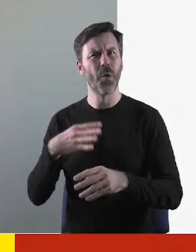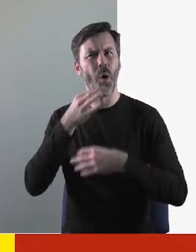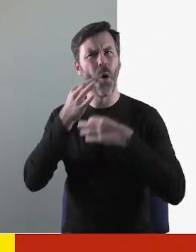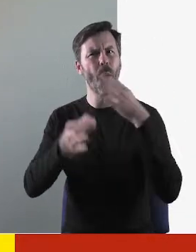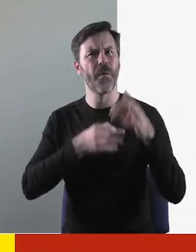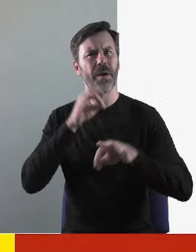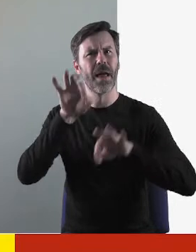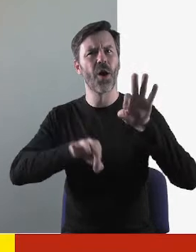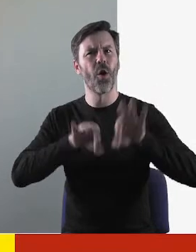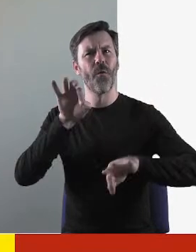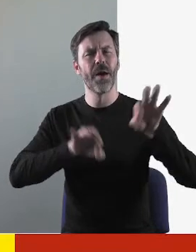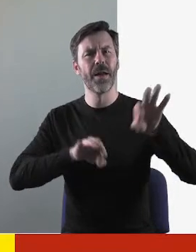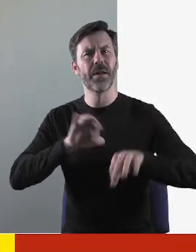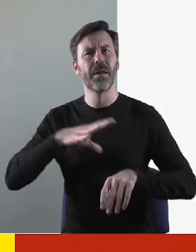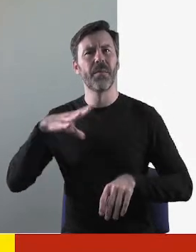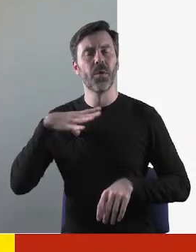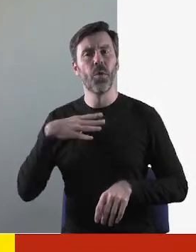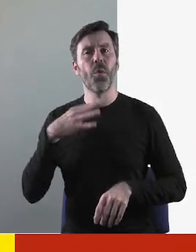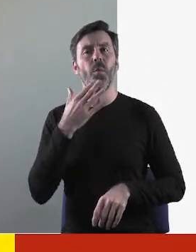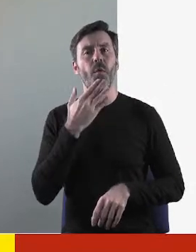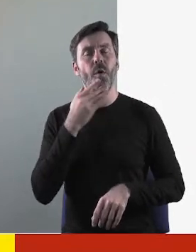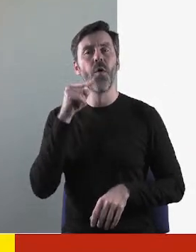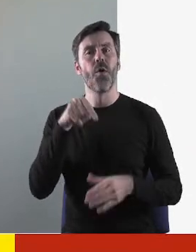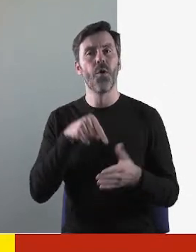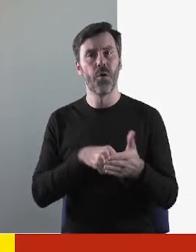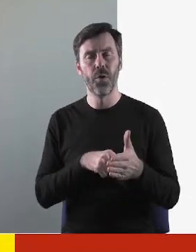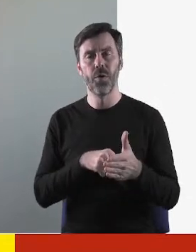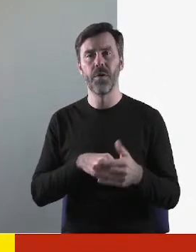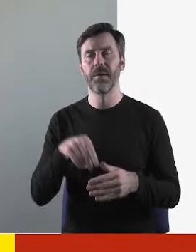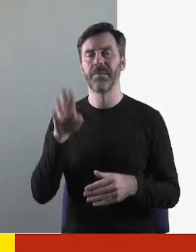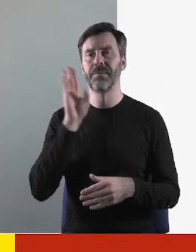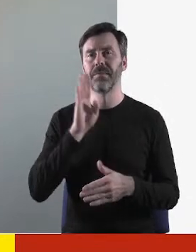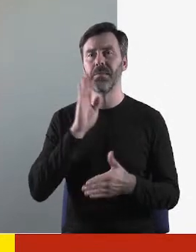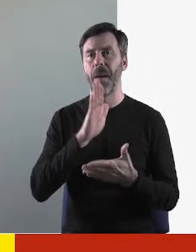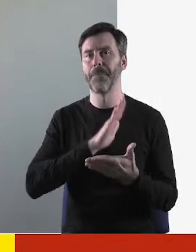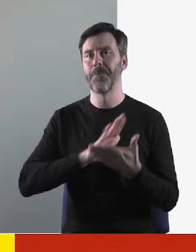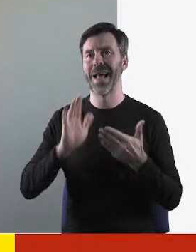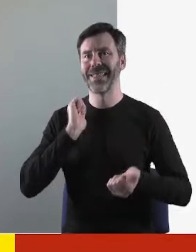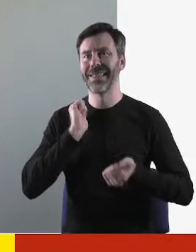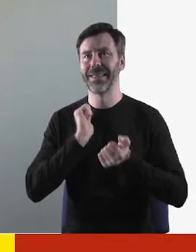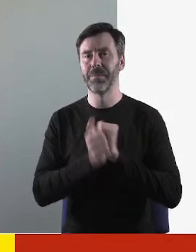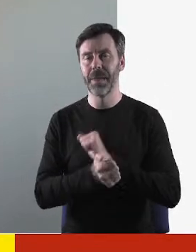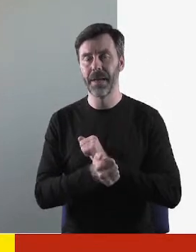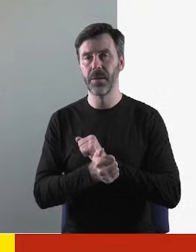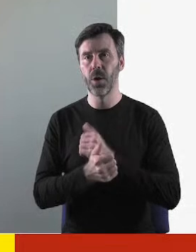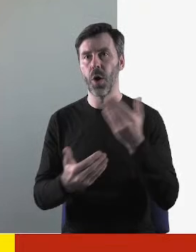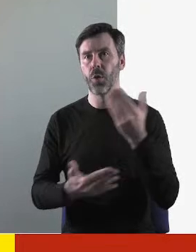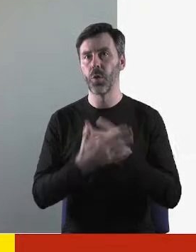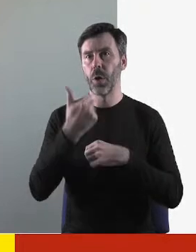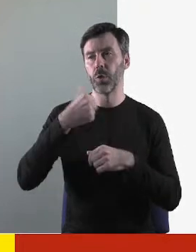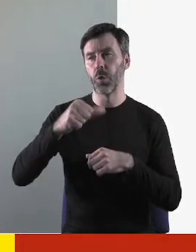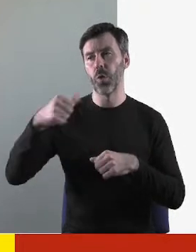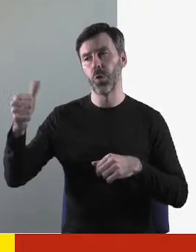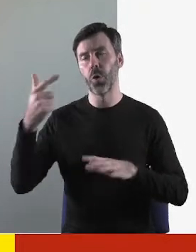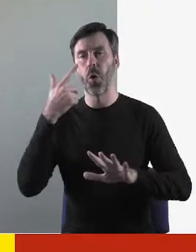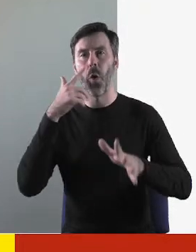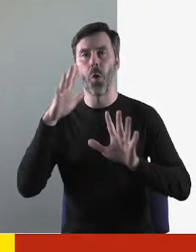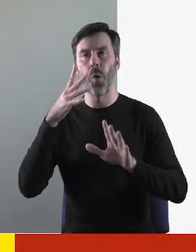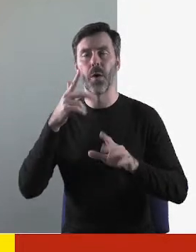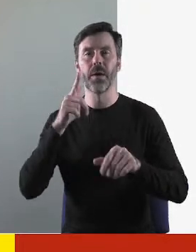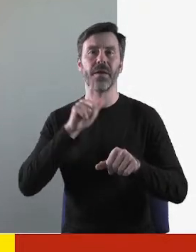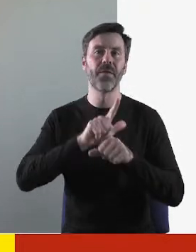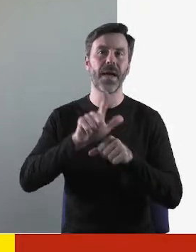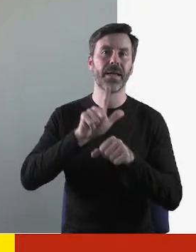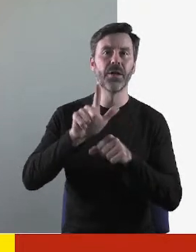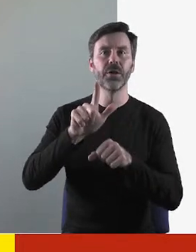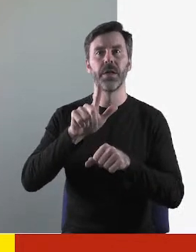sesji, tutaj ta wartość nie ulega zmianie. Co tydzień w granicach od 12